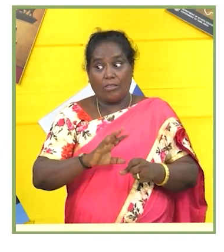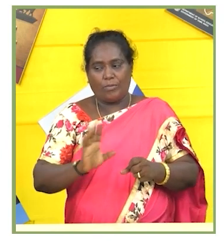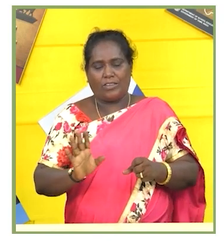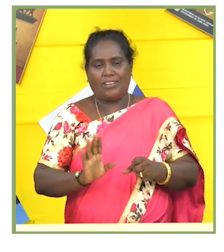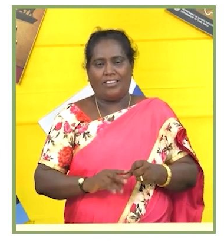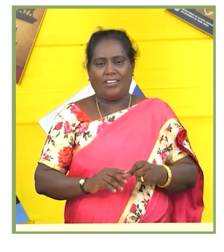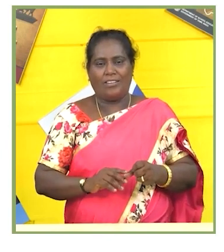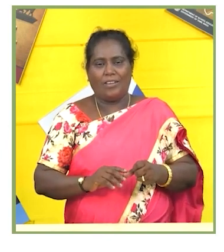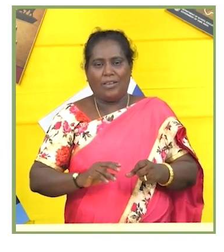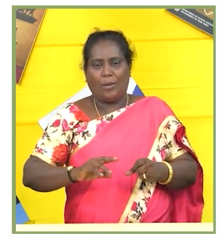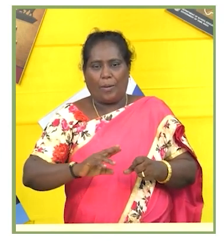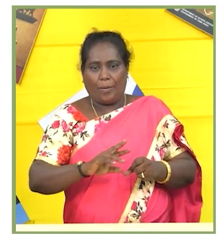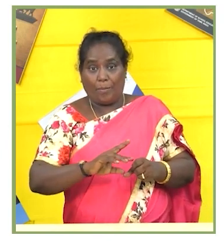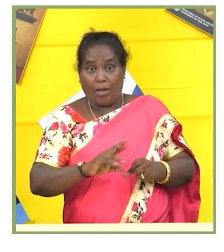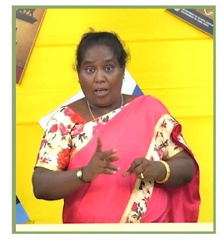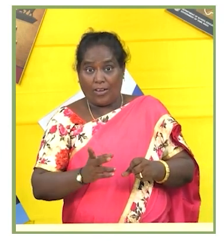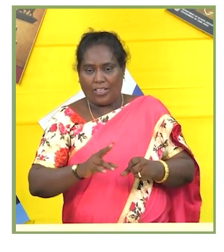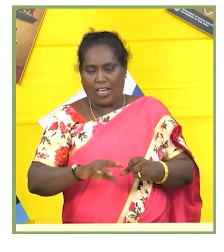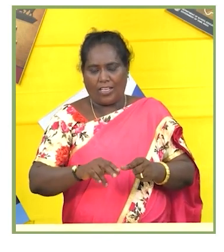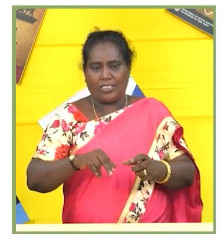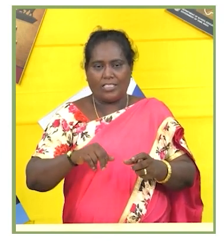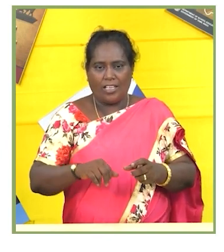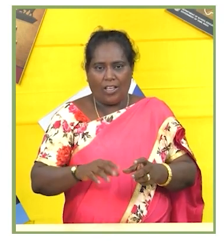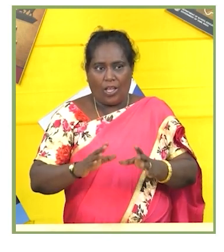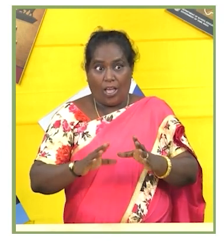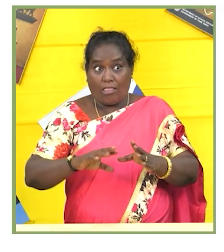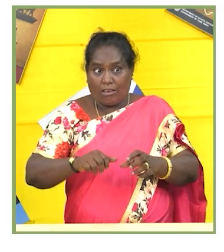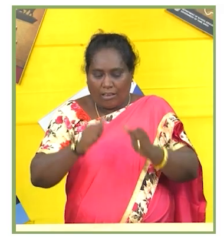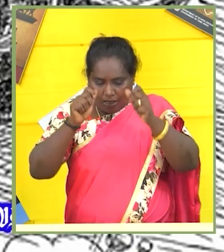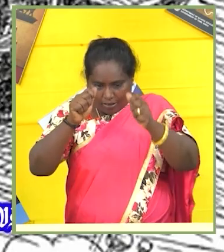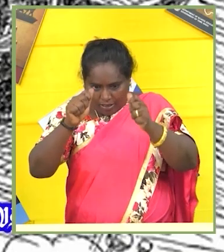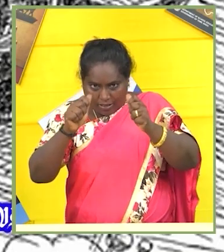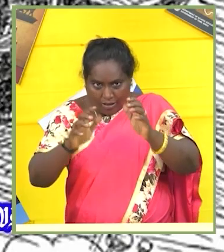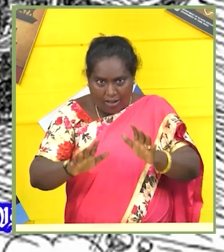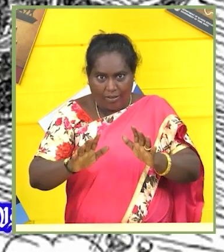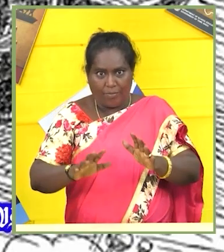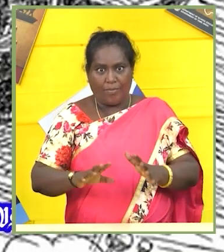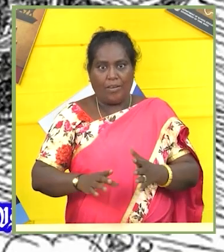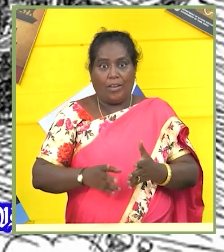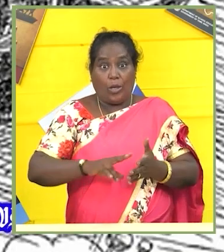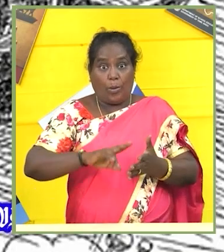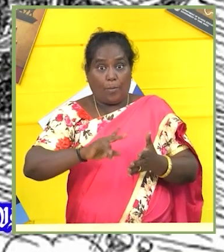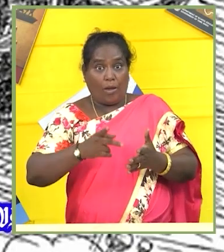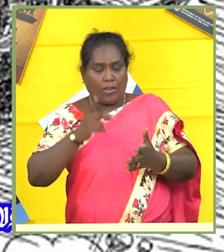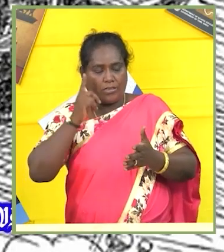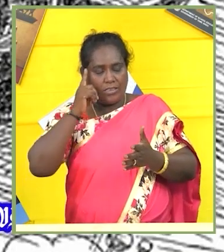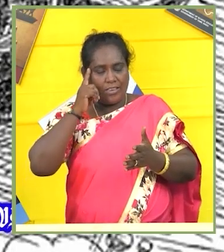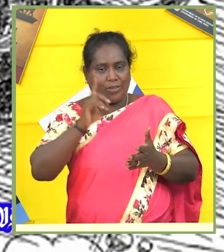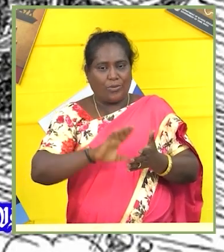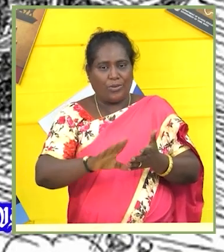ஒன்று பாய்கிறது. இது பார்க்கறதுக்கு எப்படி இருக்குங்கிறாருன்னா, அந்த புலவர் துளங்கு இமிழ்